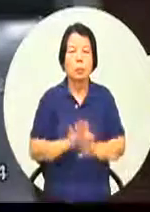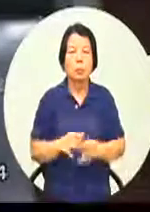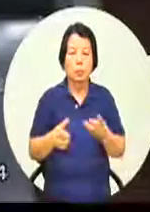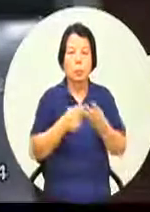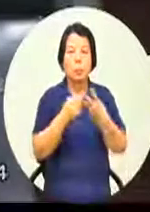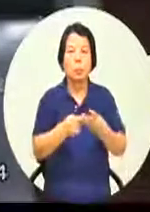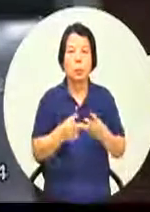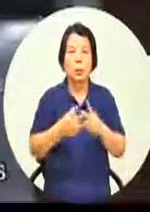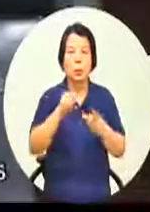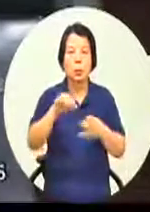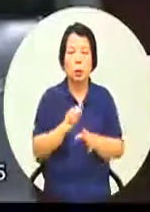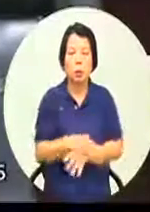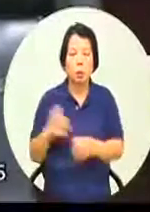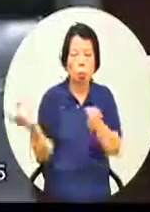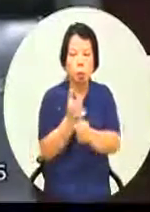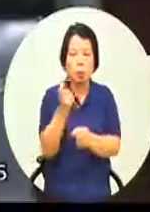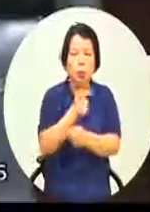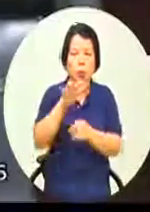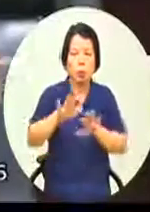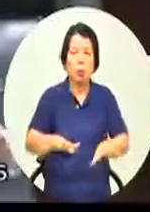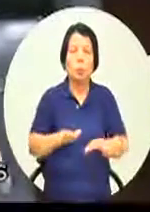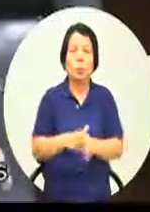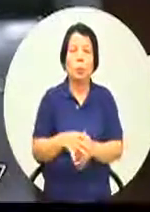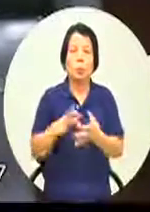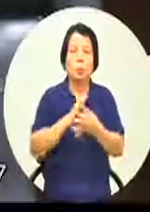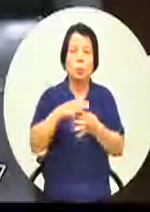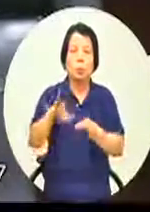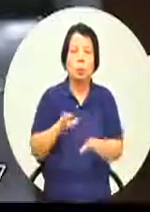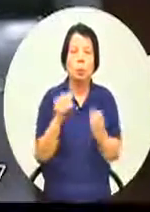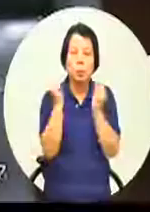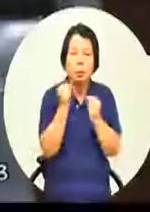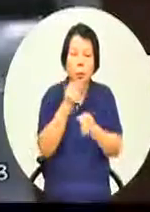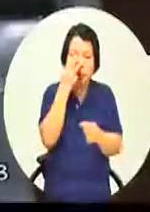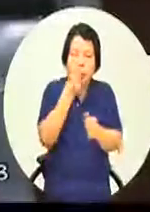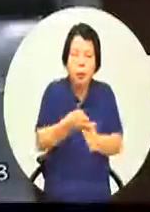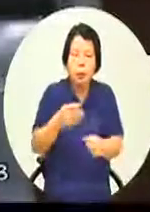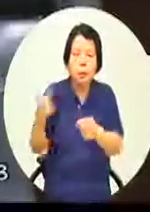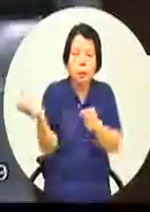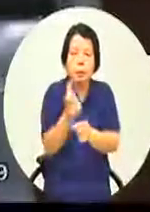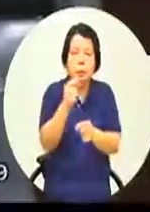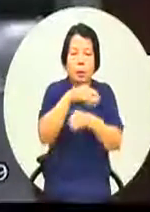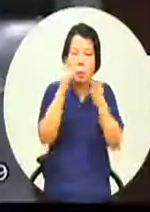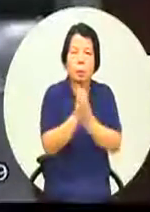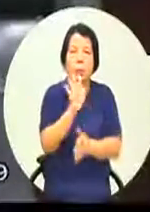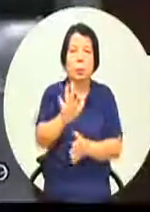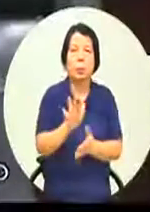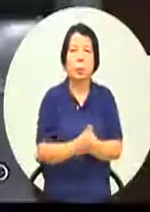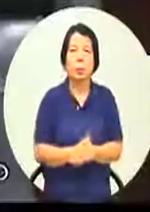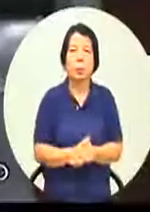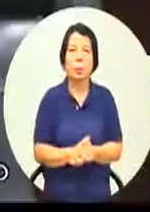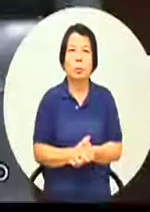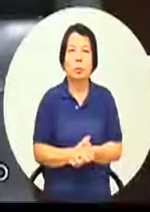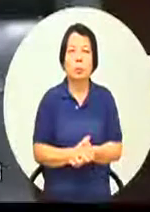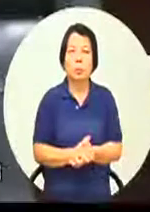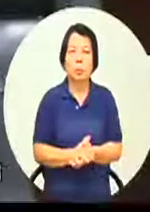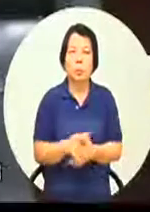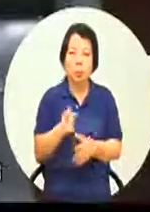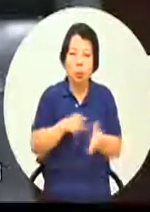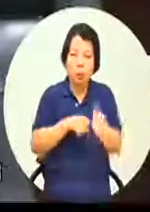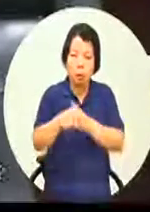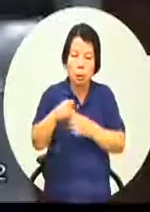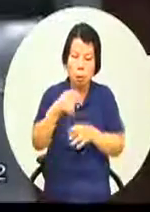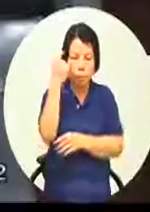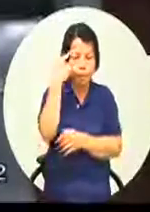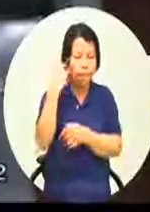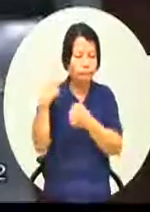是跟我们这个风灾有关前面有寒害，后面有台风。那这个风灾的时候，我们就一直不断在思